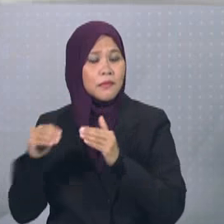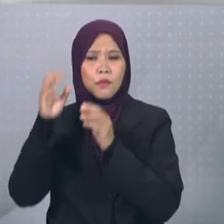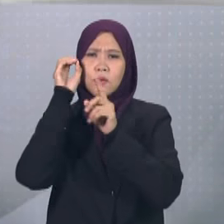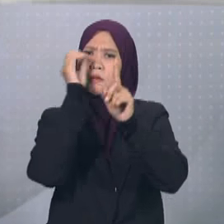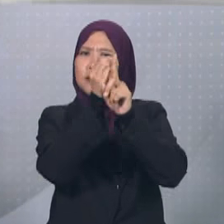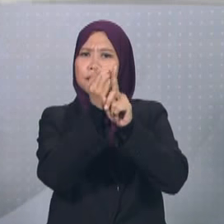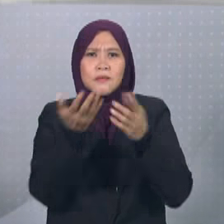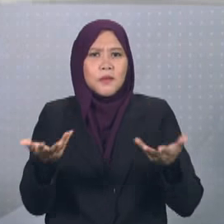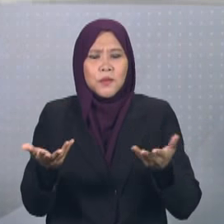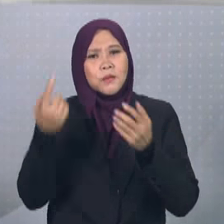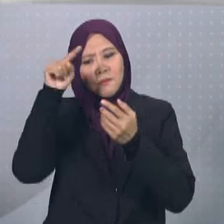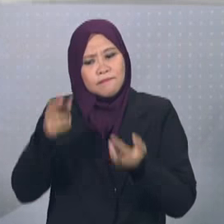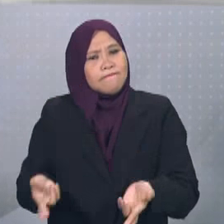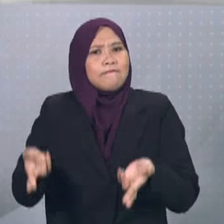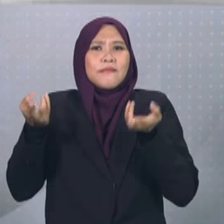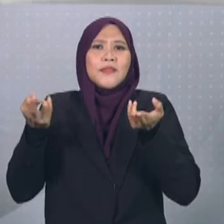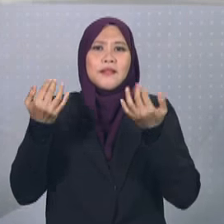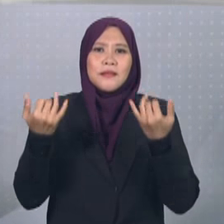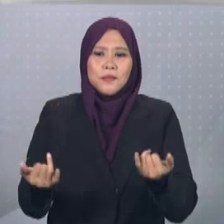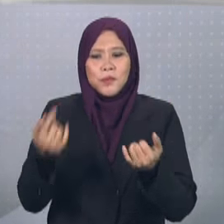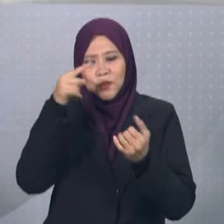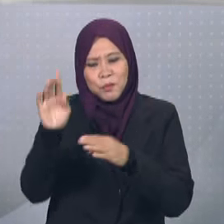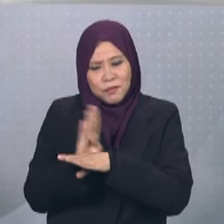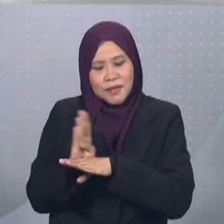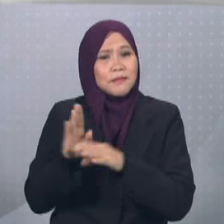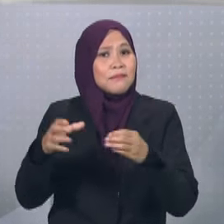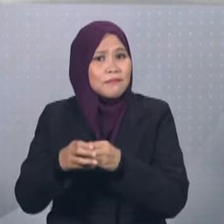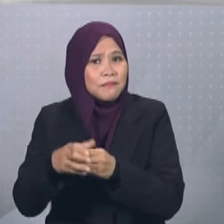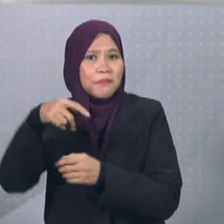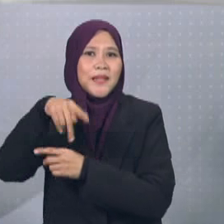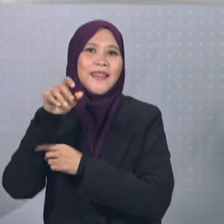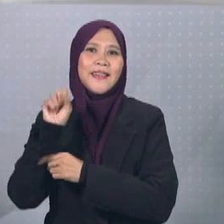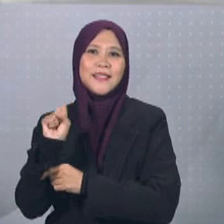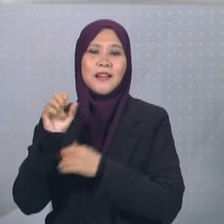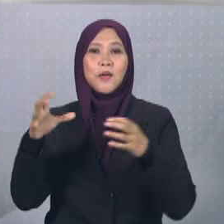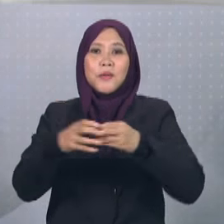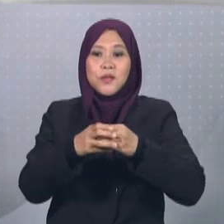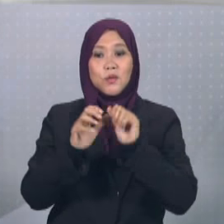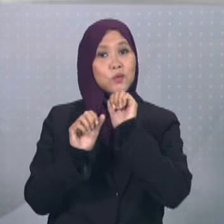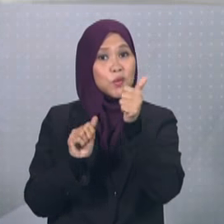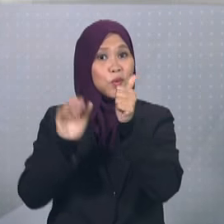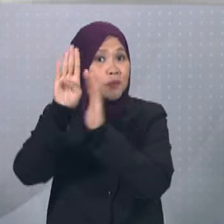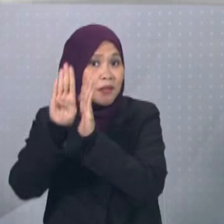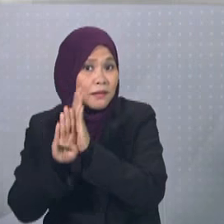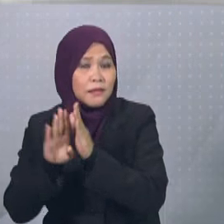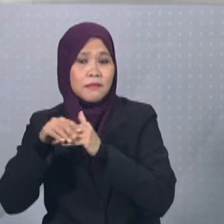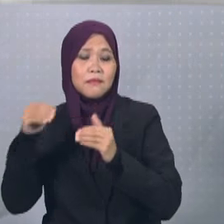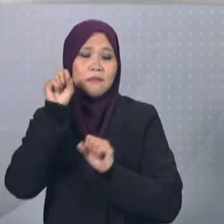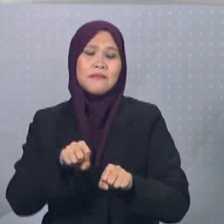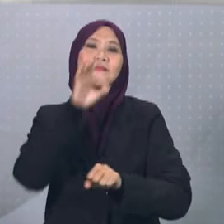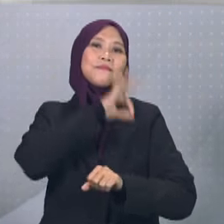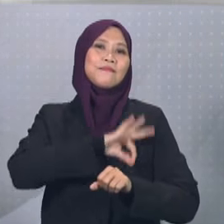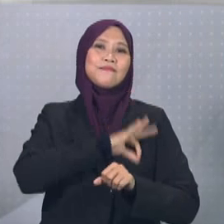membantu ringankan beban kewangan perusahaan kecil dan sederhana PKS. Dan pakej RM10 bilion itu memberi manfaat